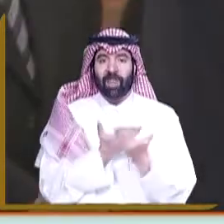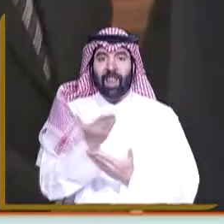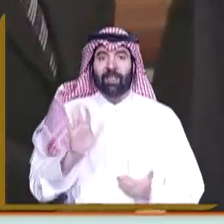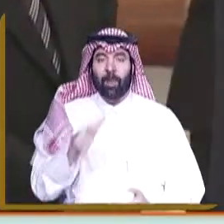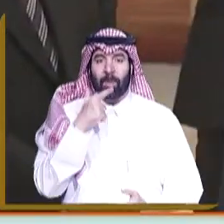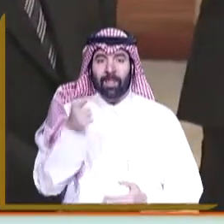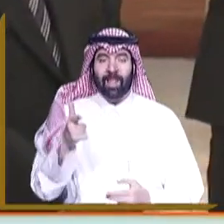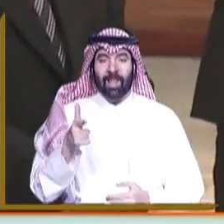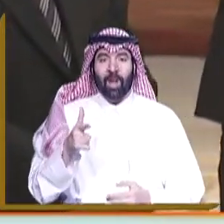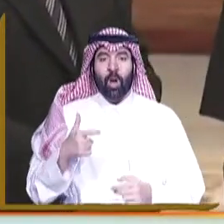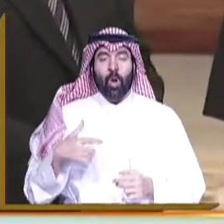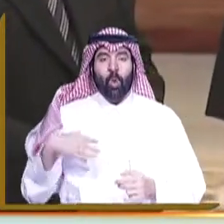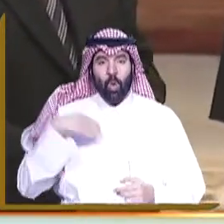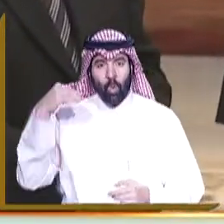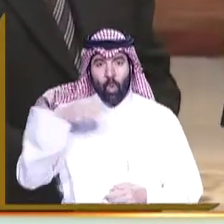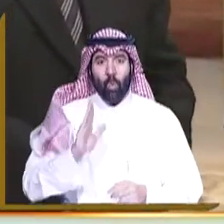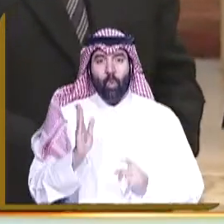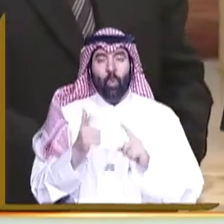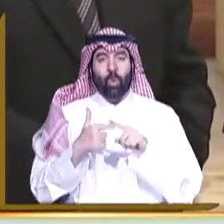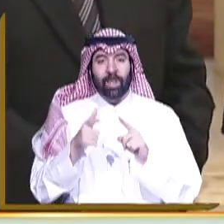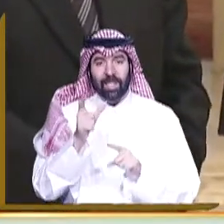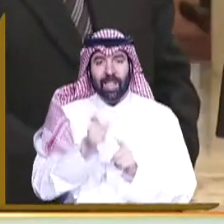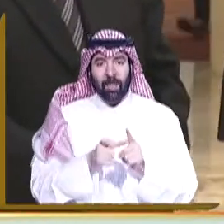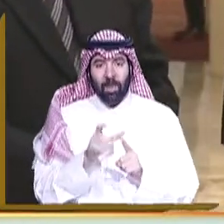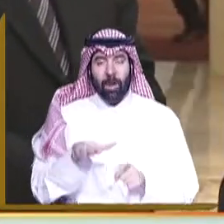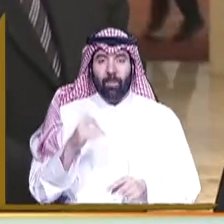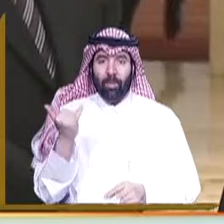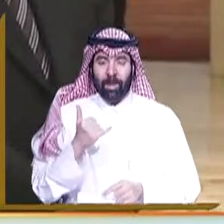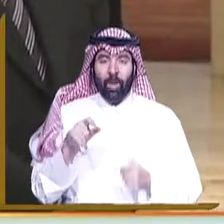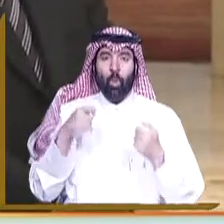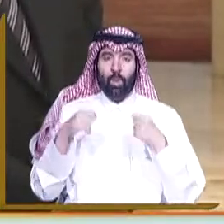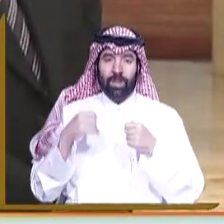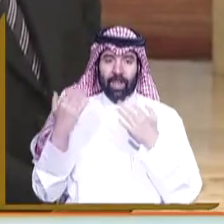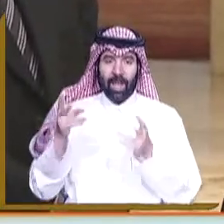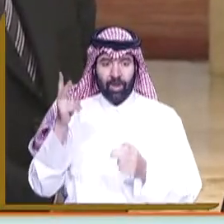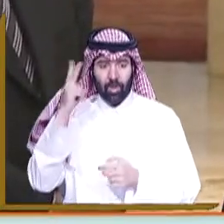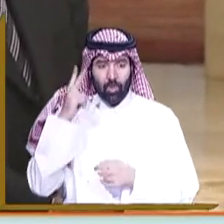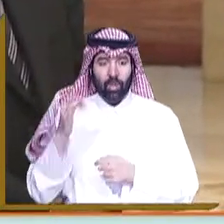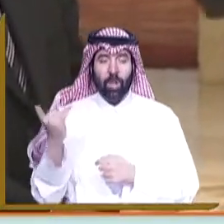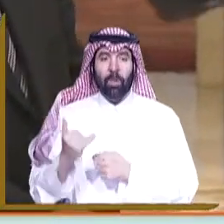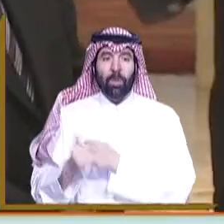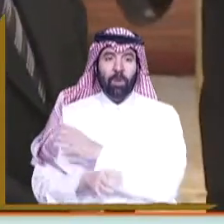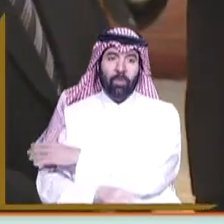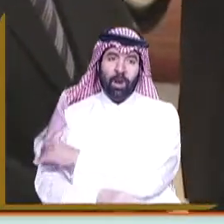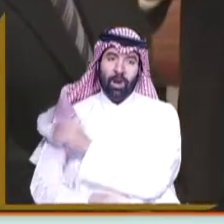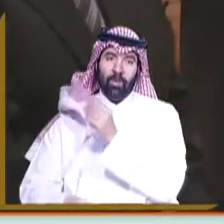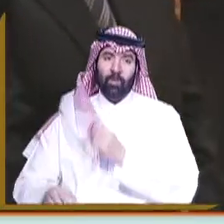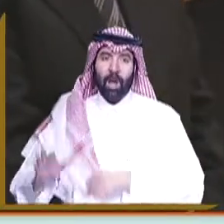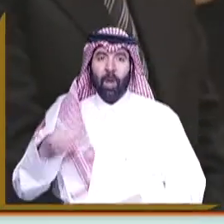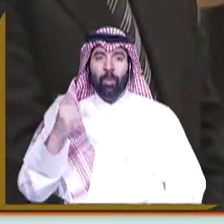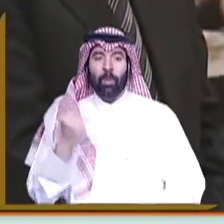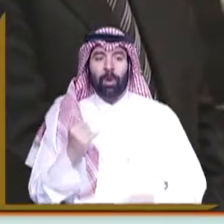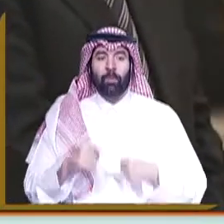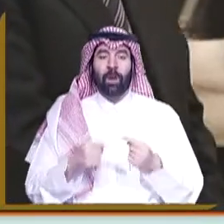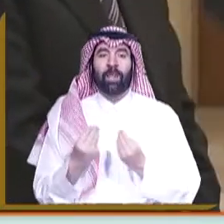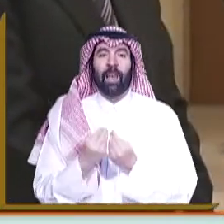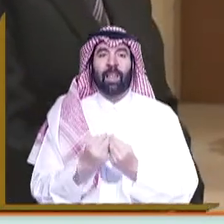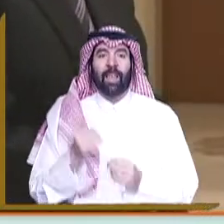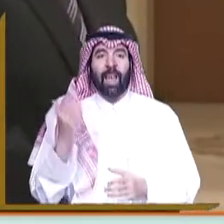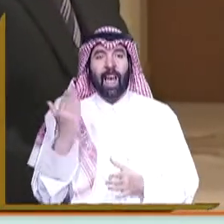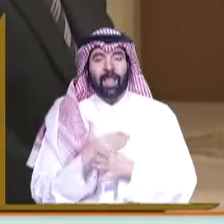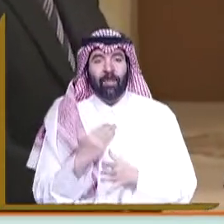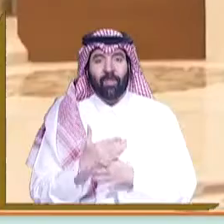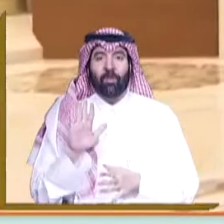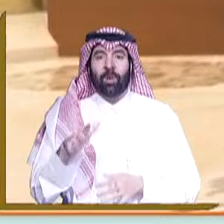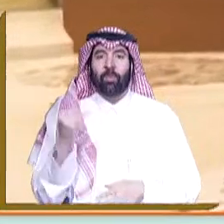سمو ولي العهد وقام بها سمو وزير الخارجية وغيرهم من الوزراء والسفراء، كانت نتيجته